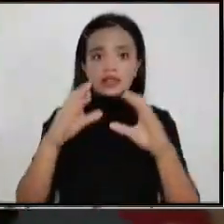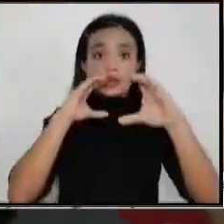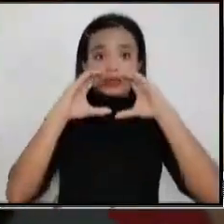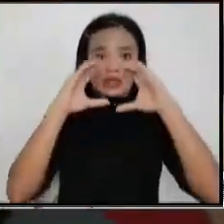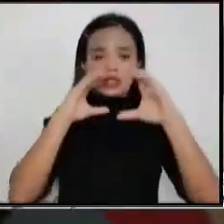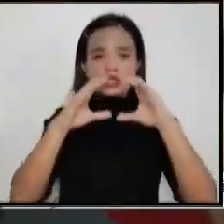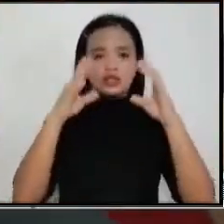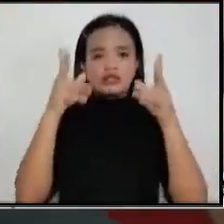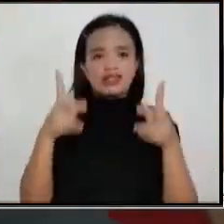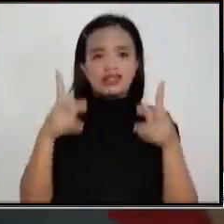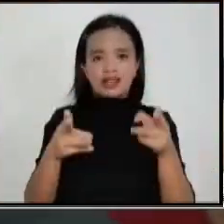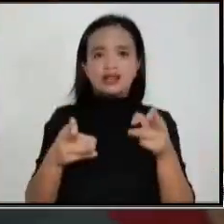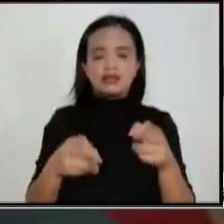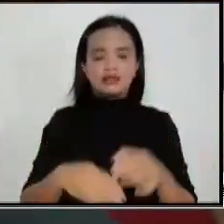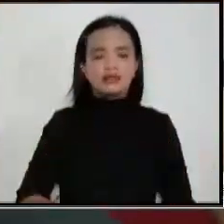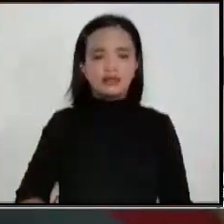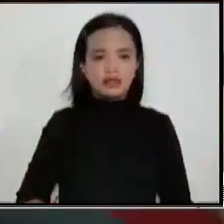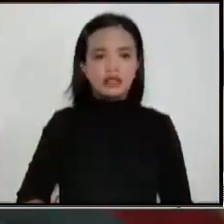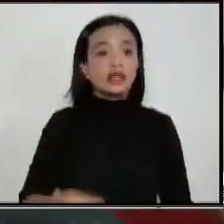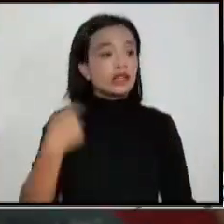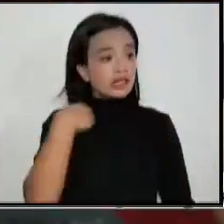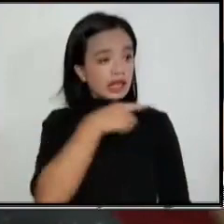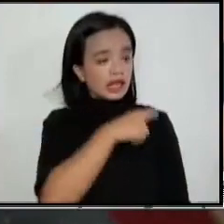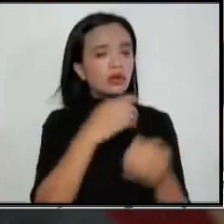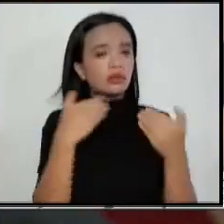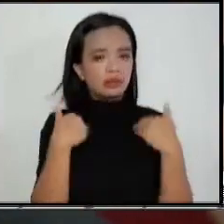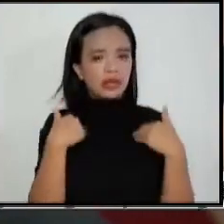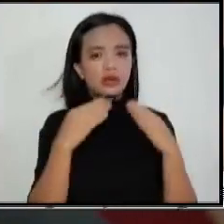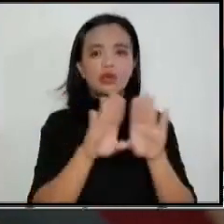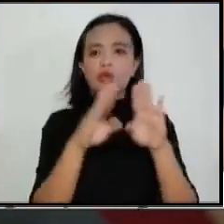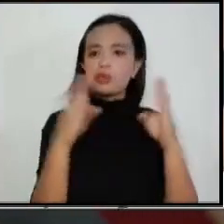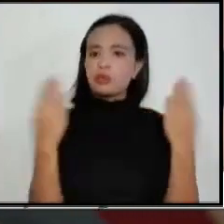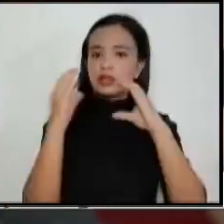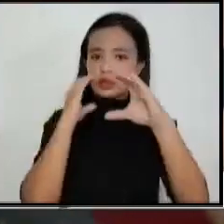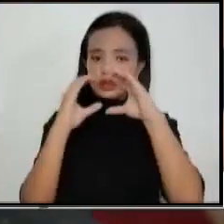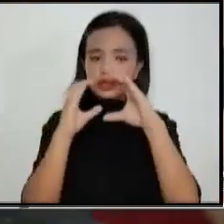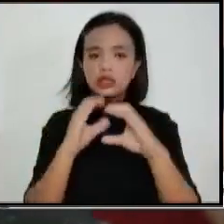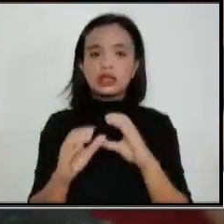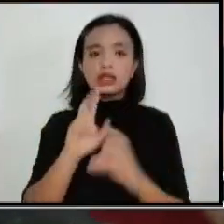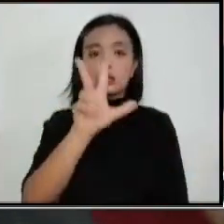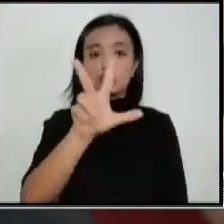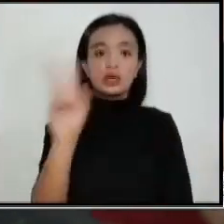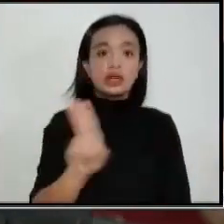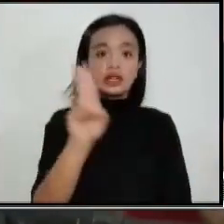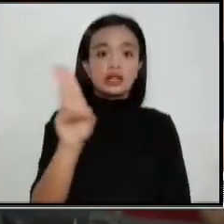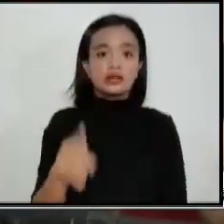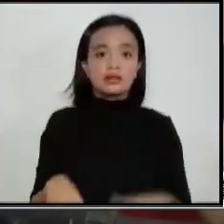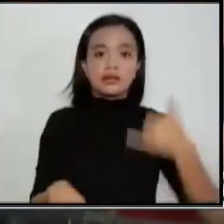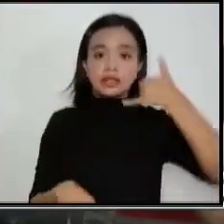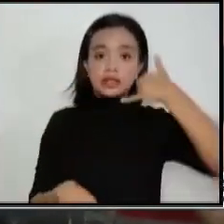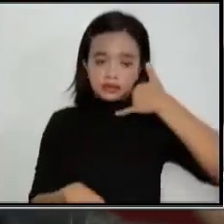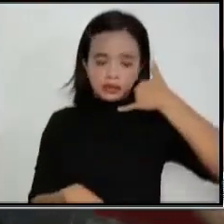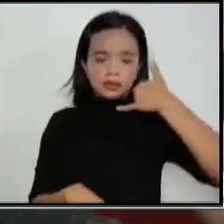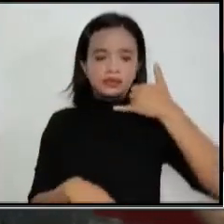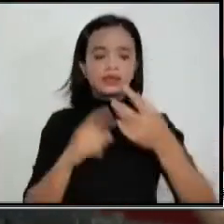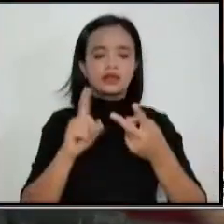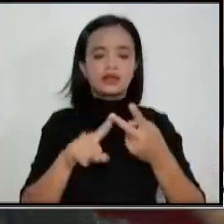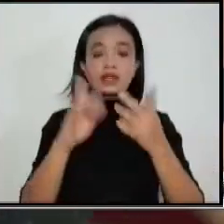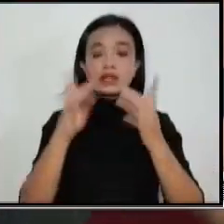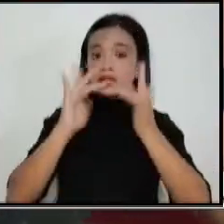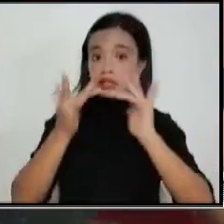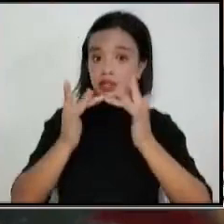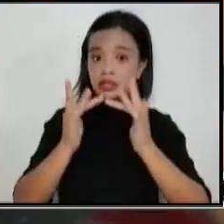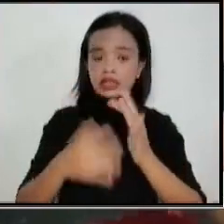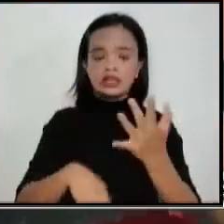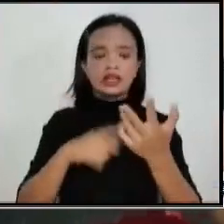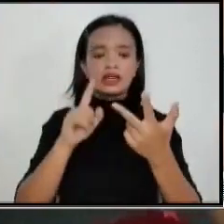po ay may open lines ng communication. Tatlo po ang ating ginagamit, phone, internet, at meron po